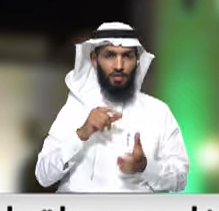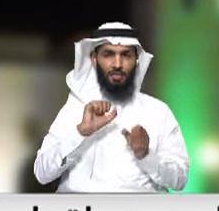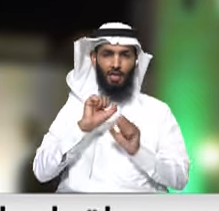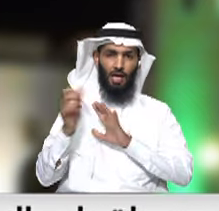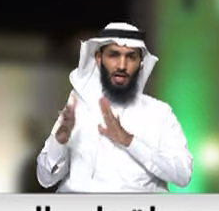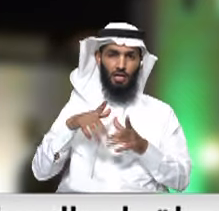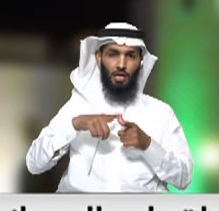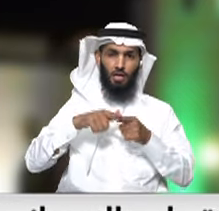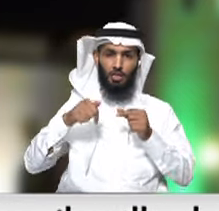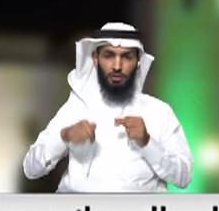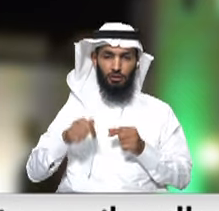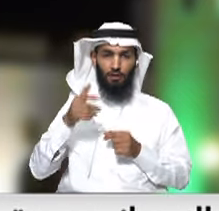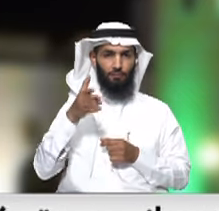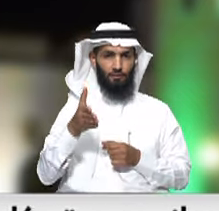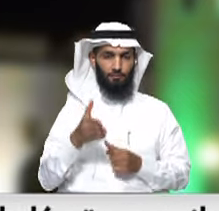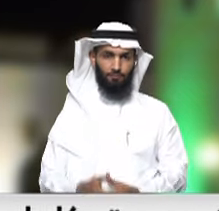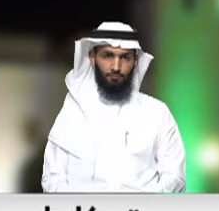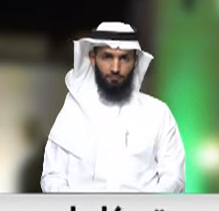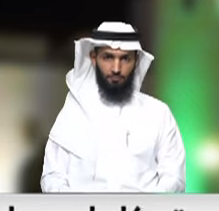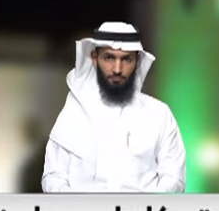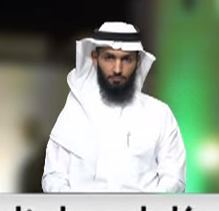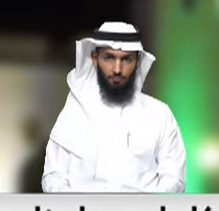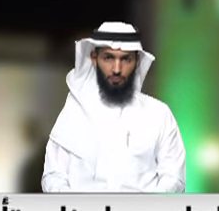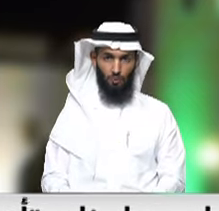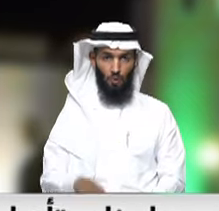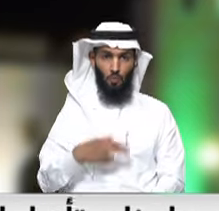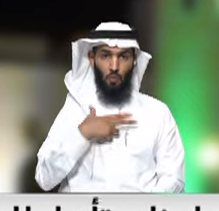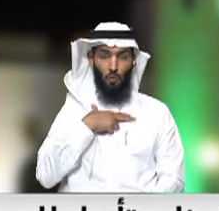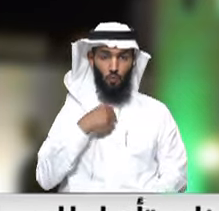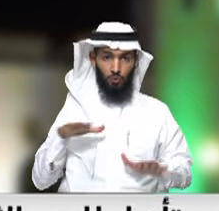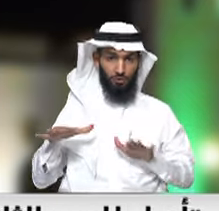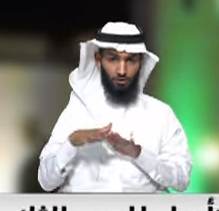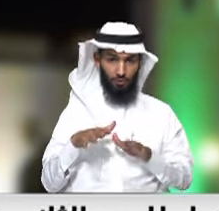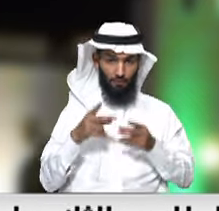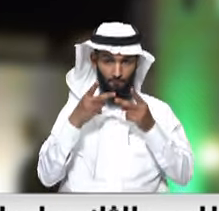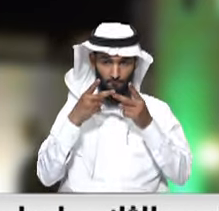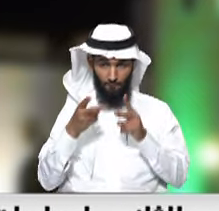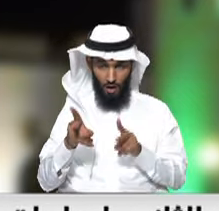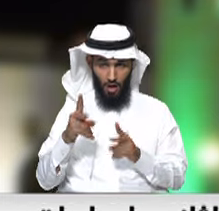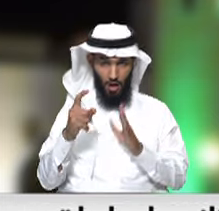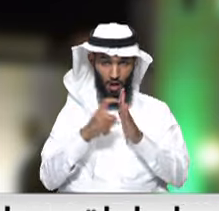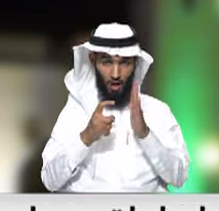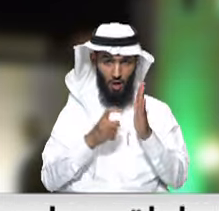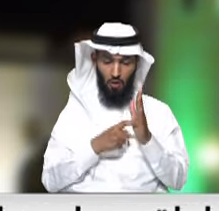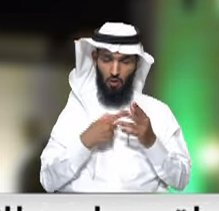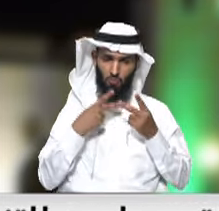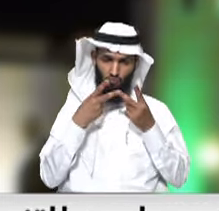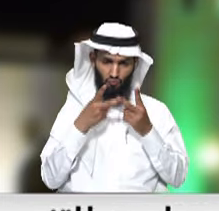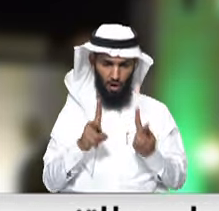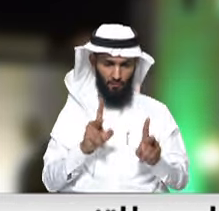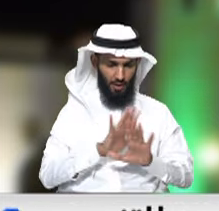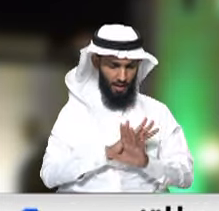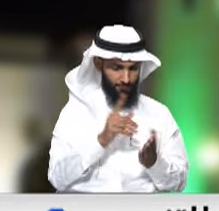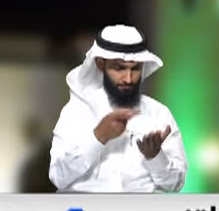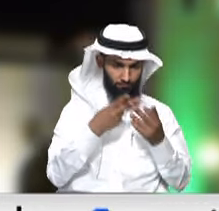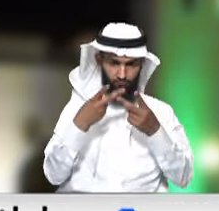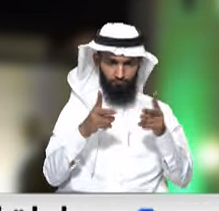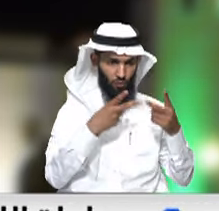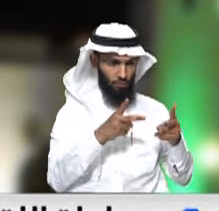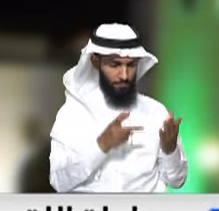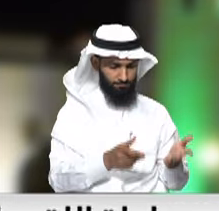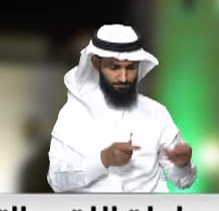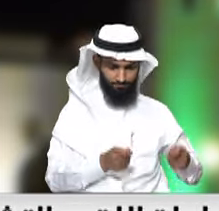لدول الخليج العربية. وقرر مجلس الوزراء الموافقة على مشروع المرسوم بالقانون ورفعه لحضرة صاحب السمو أمير